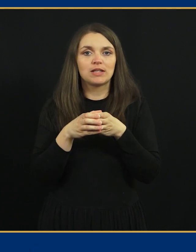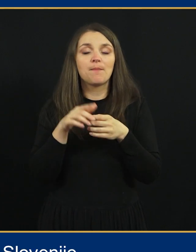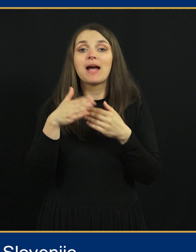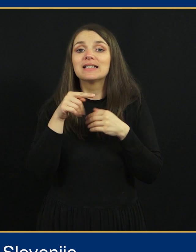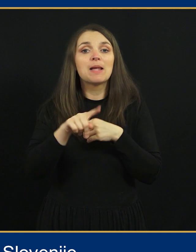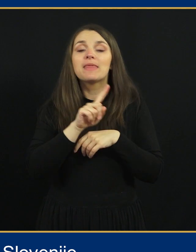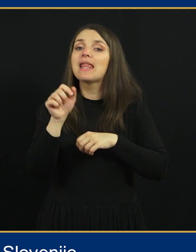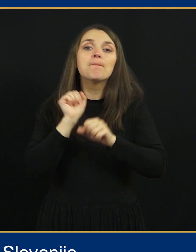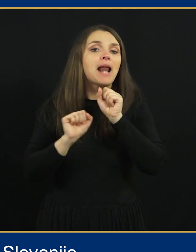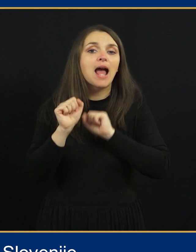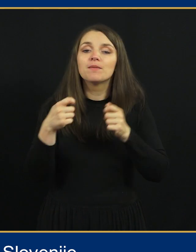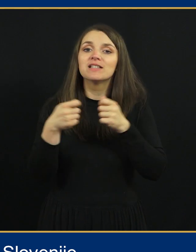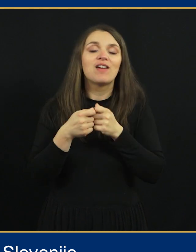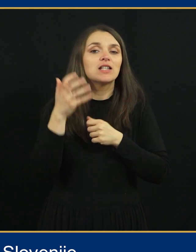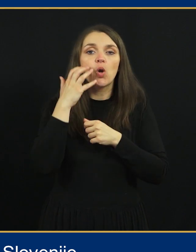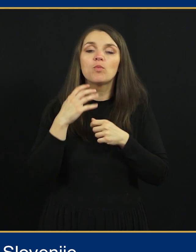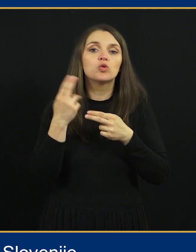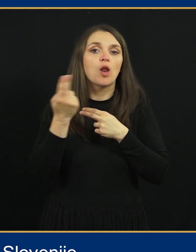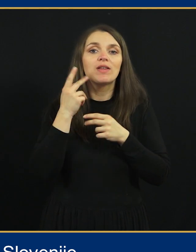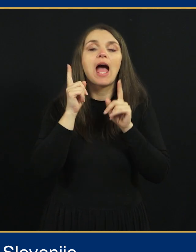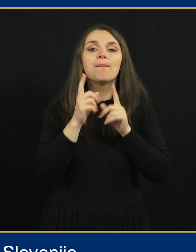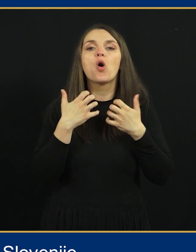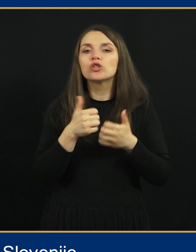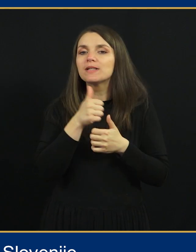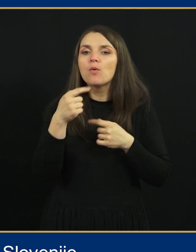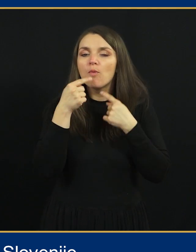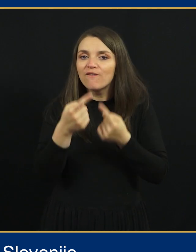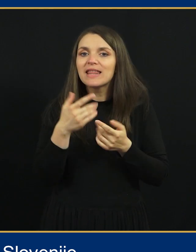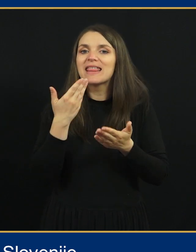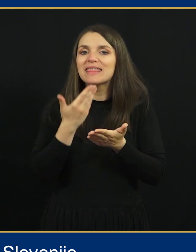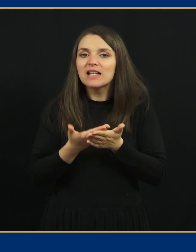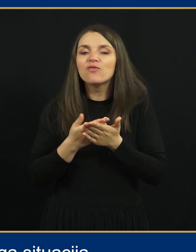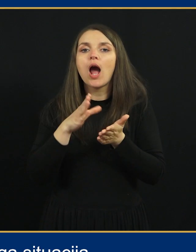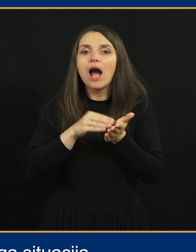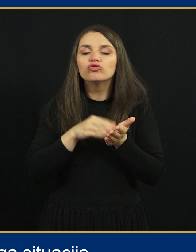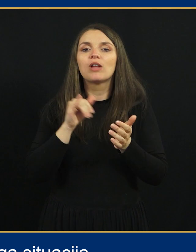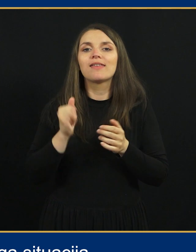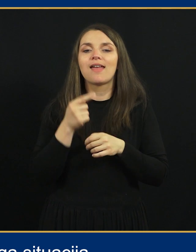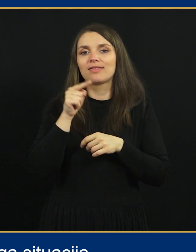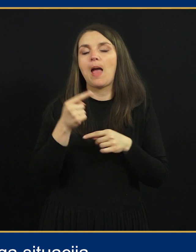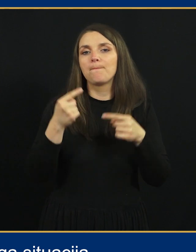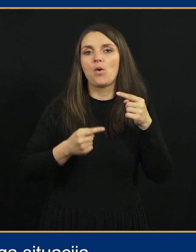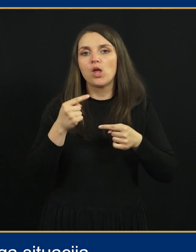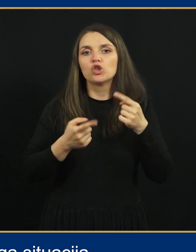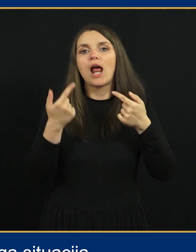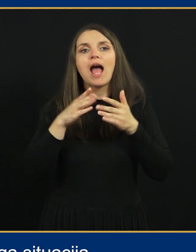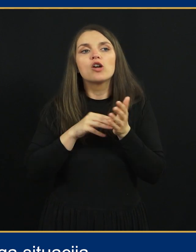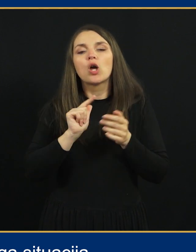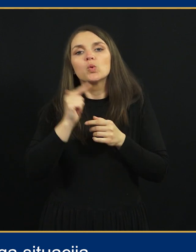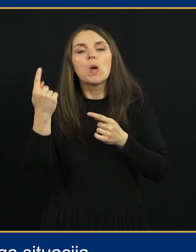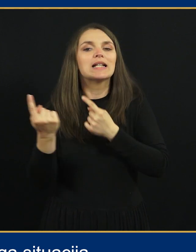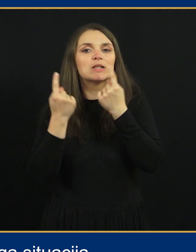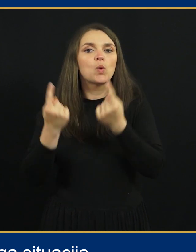Pa s tem ne branim Zvezo Romov Slovenije, ampak hočem samo povedati dejstvo, kakšna je ta politična ali kakšna